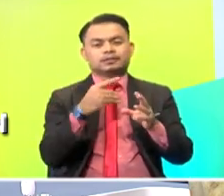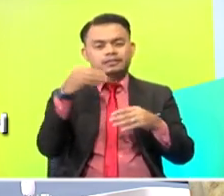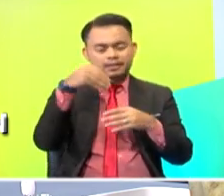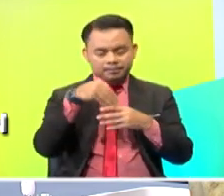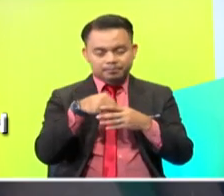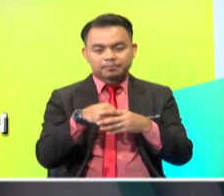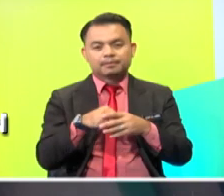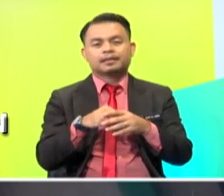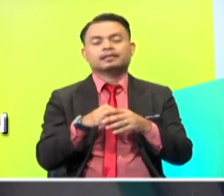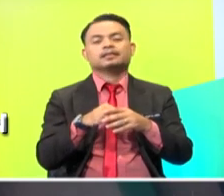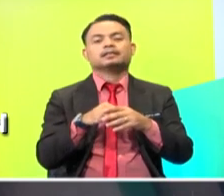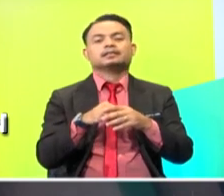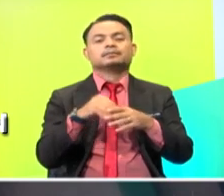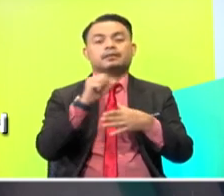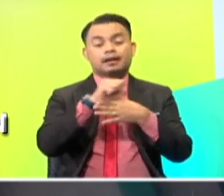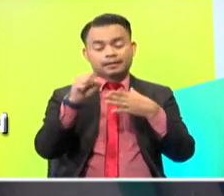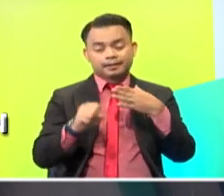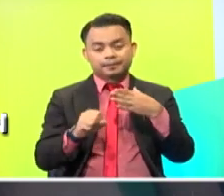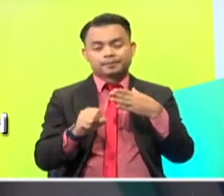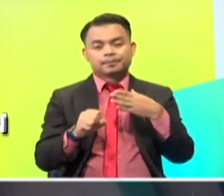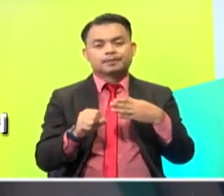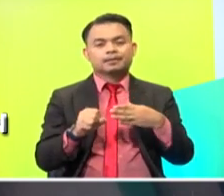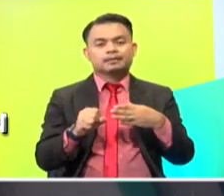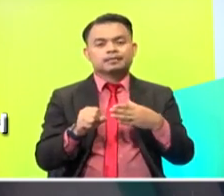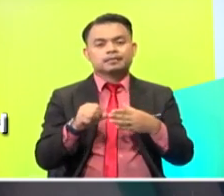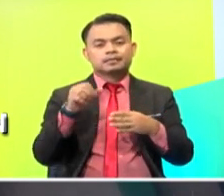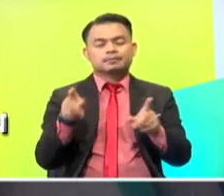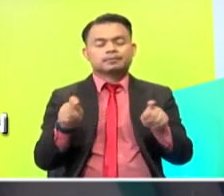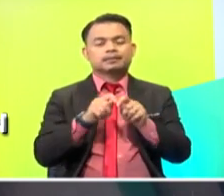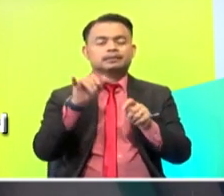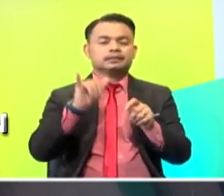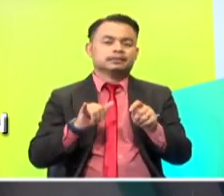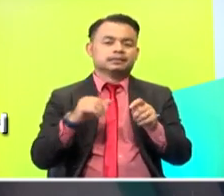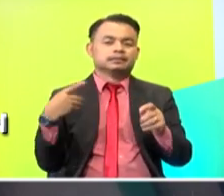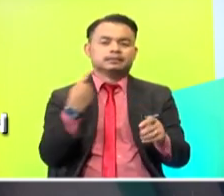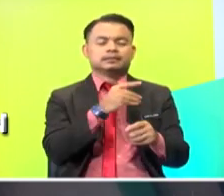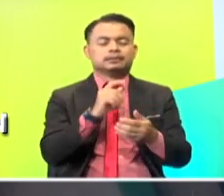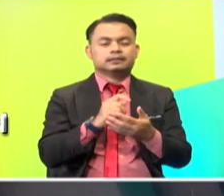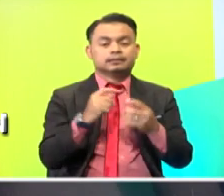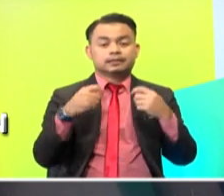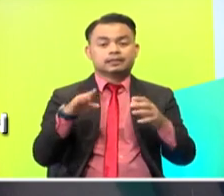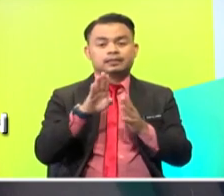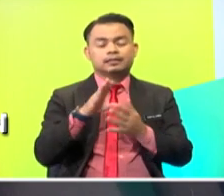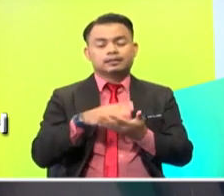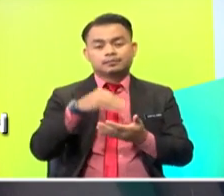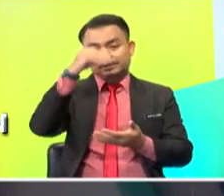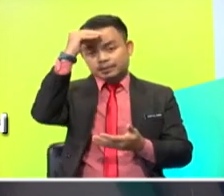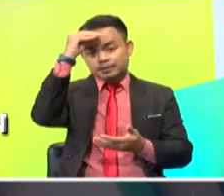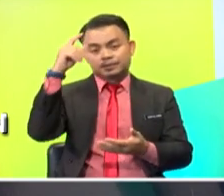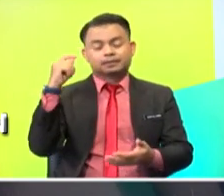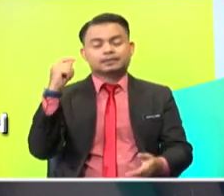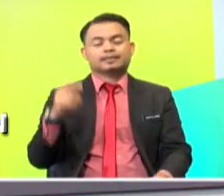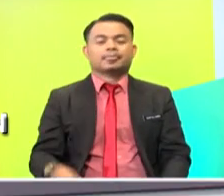hari ini chegou seperti yang kita double aja tadi kita nah buat ulang kaji sih kecenk hunian Fairies asyik Ini